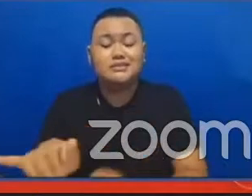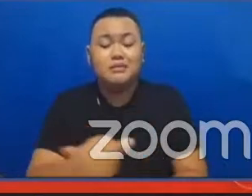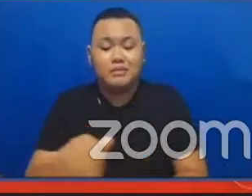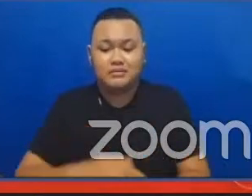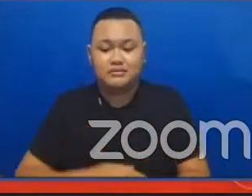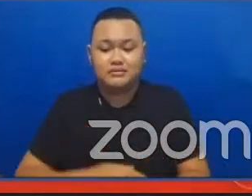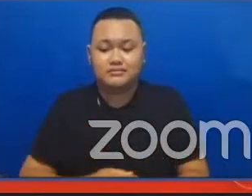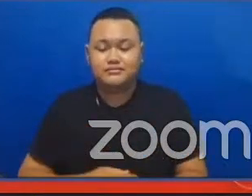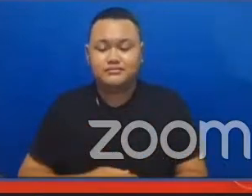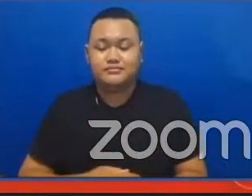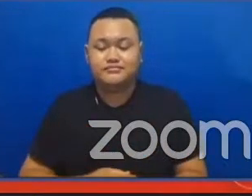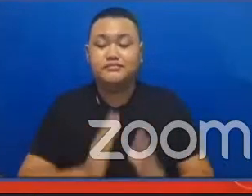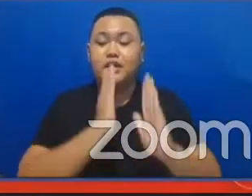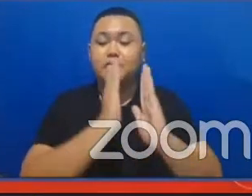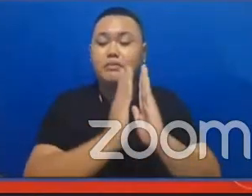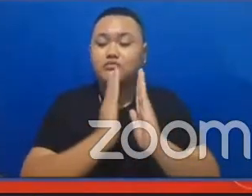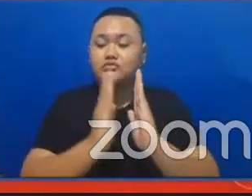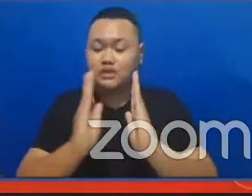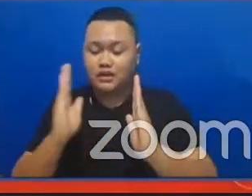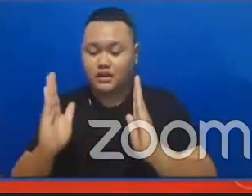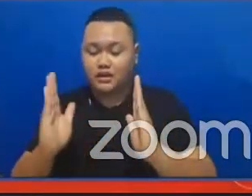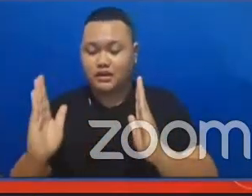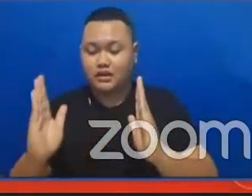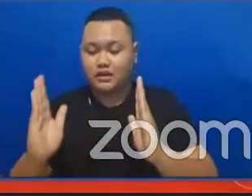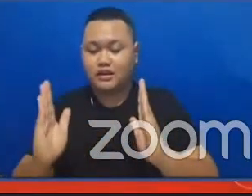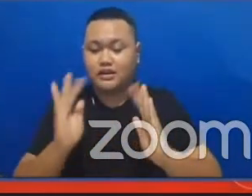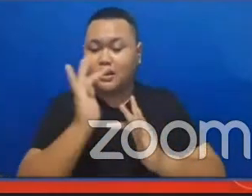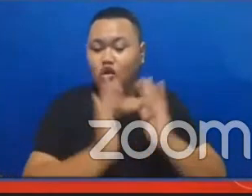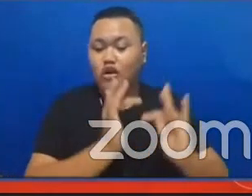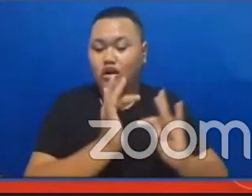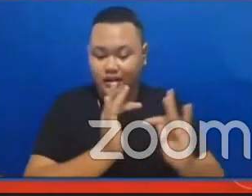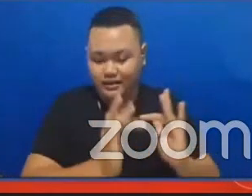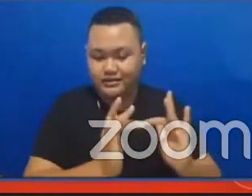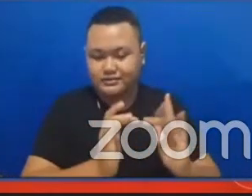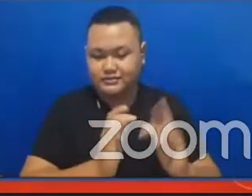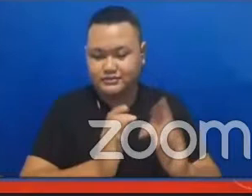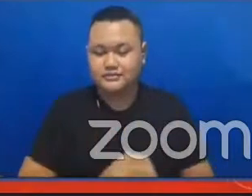Perpustakaan maya saya kira juga tadi telah diungkapkan oleh